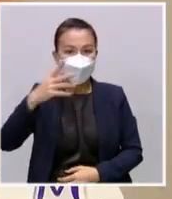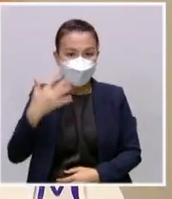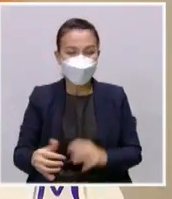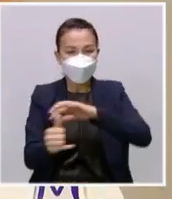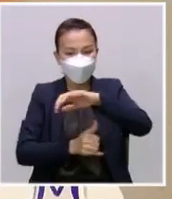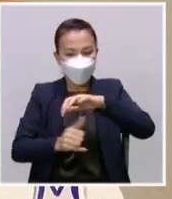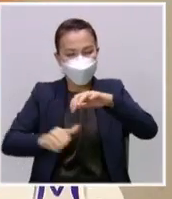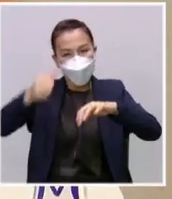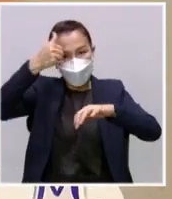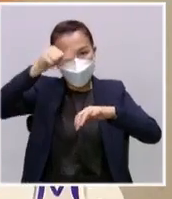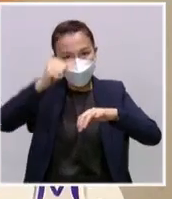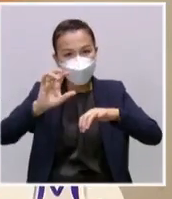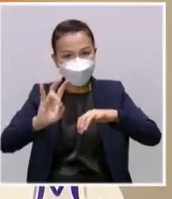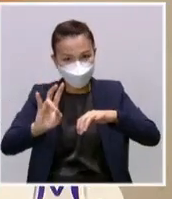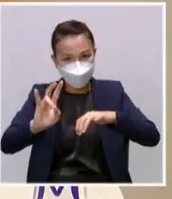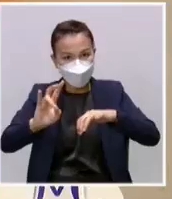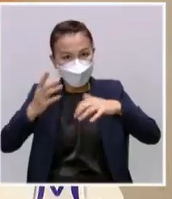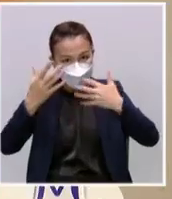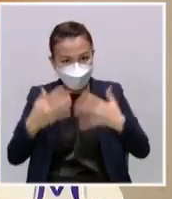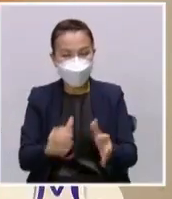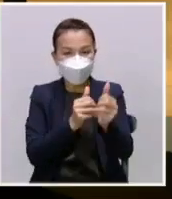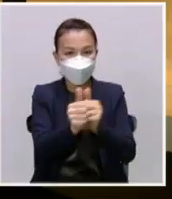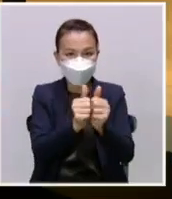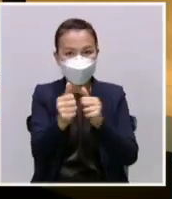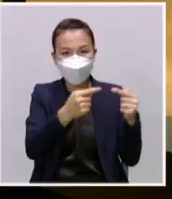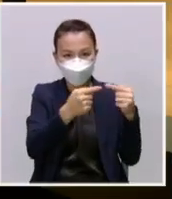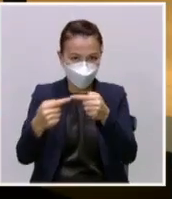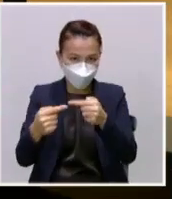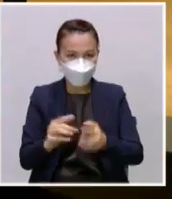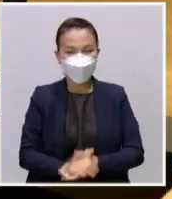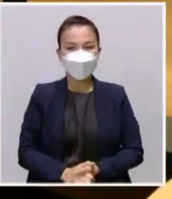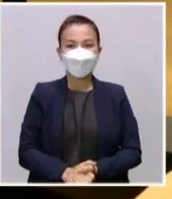ต่ออีกสัก7วันนะคะกลับเข้ามาทำการประกวดต่อไป